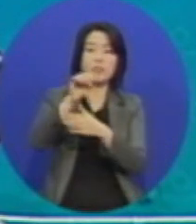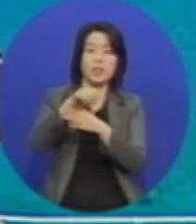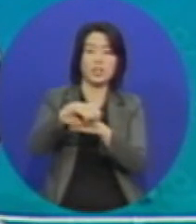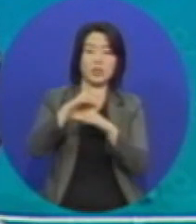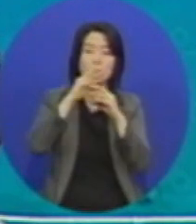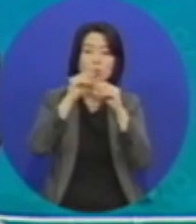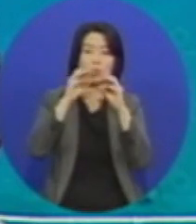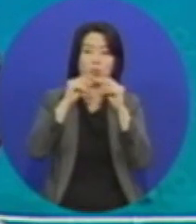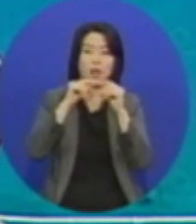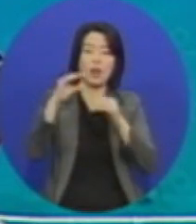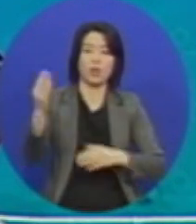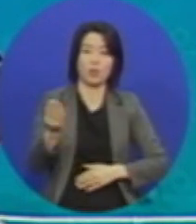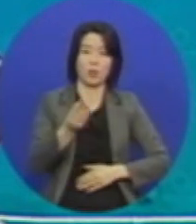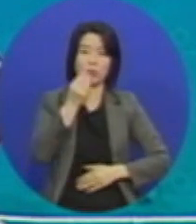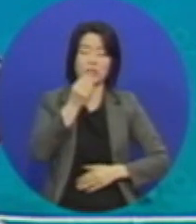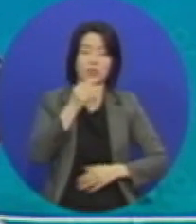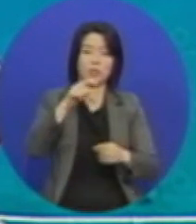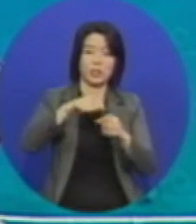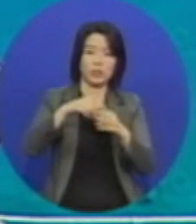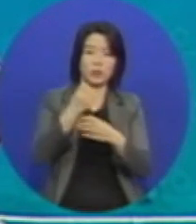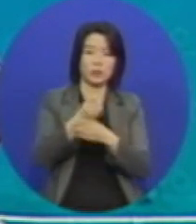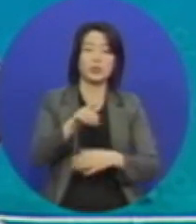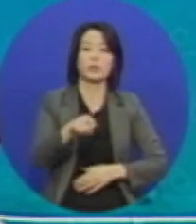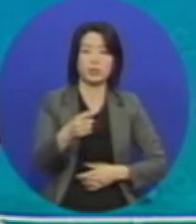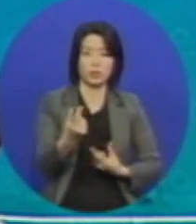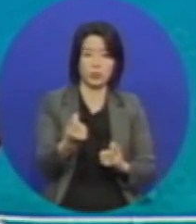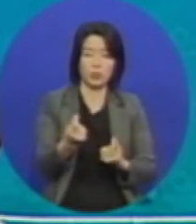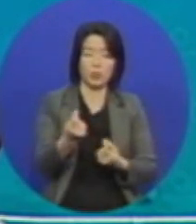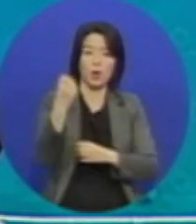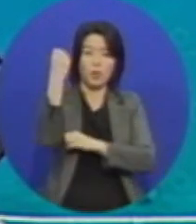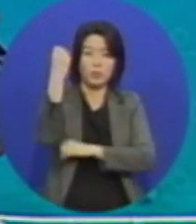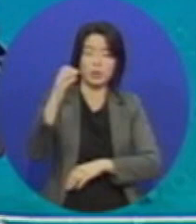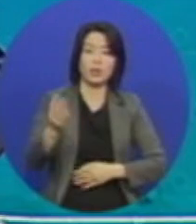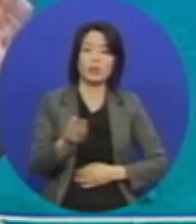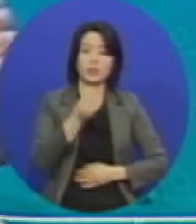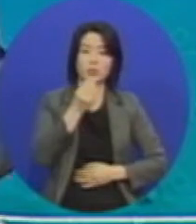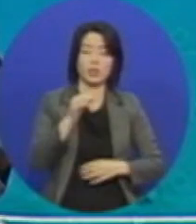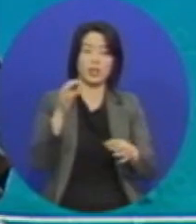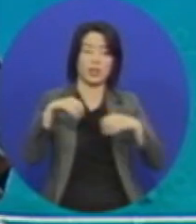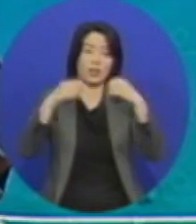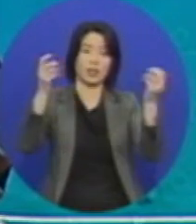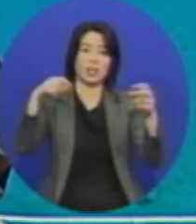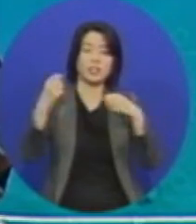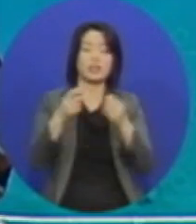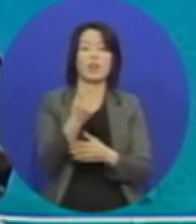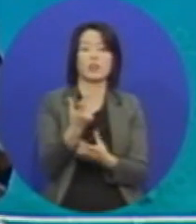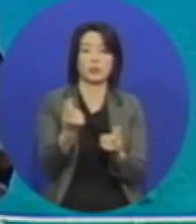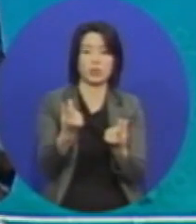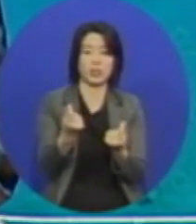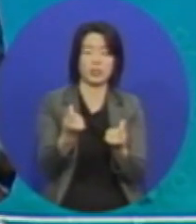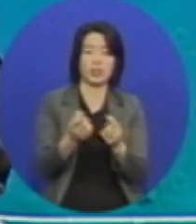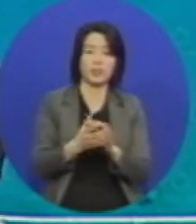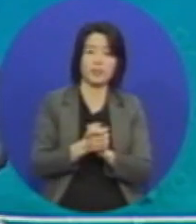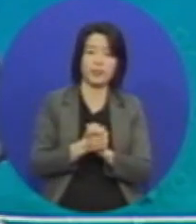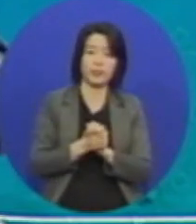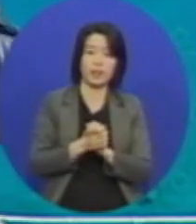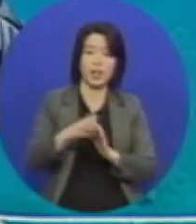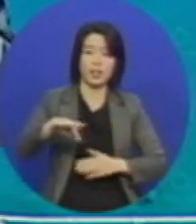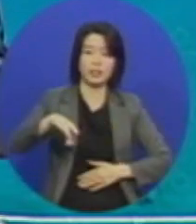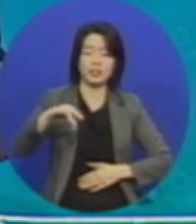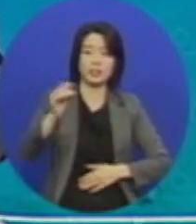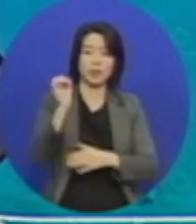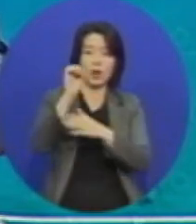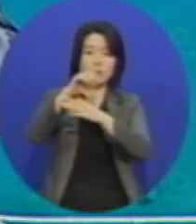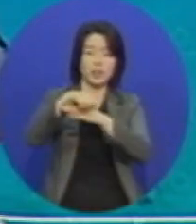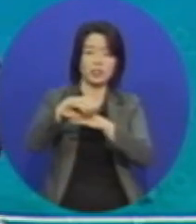거룩한 즉 떡 덩이 도 그러하고 우리가 거룩한 즉 가지도 그러합니다 처음 익은 곡식